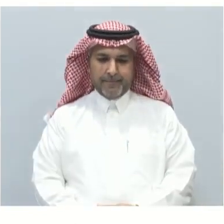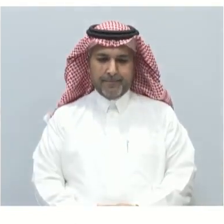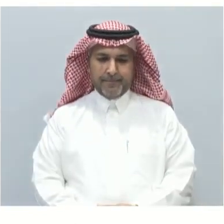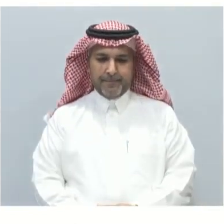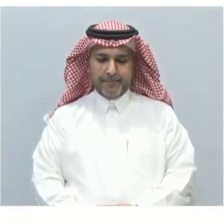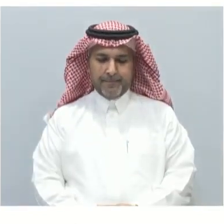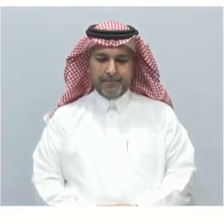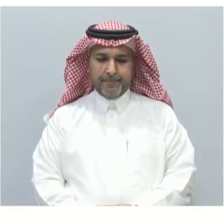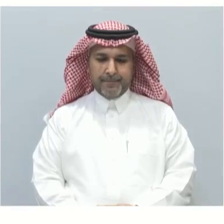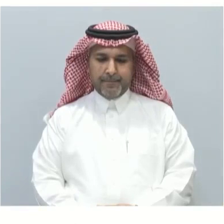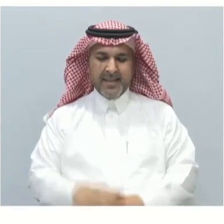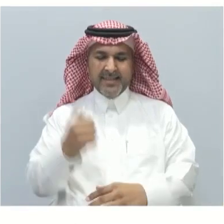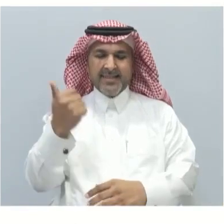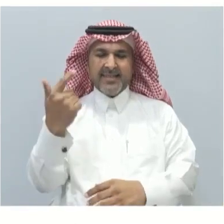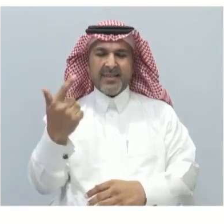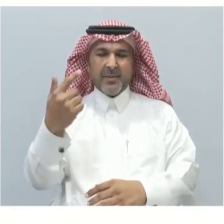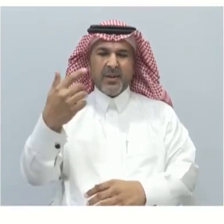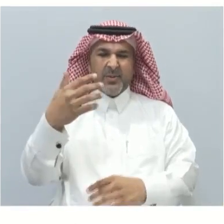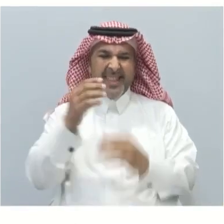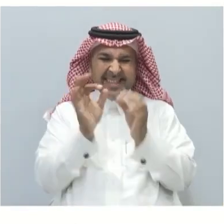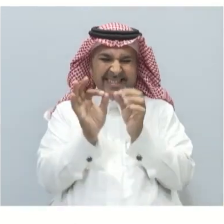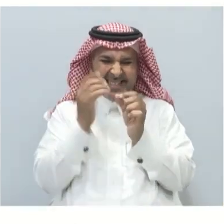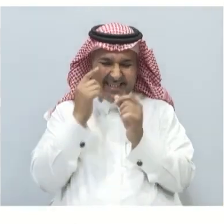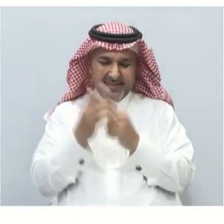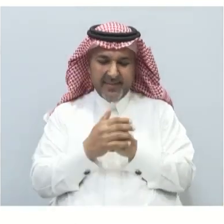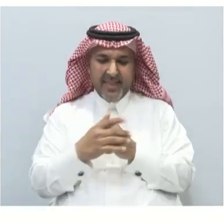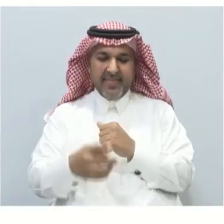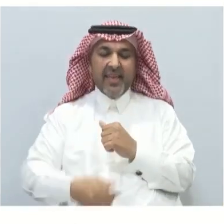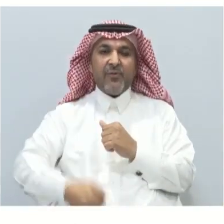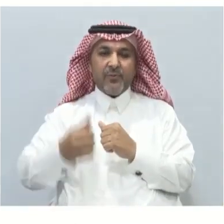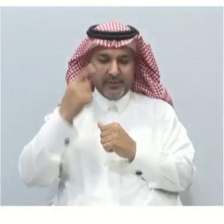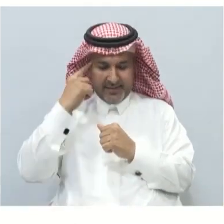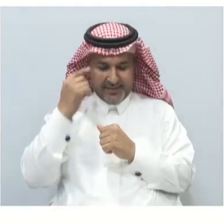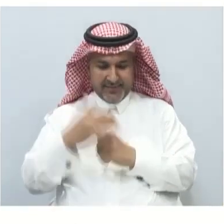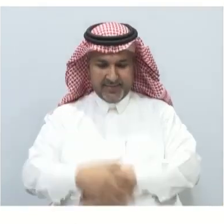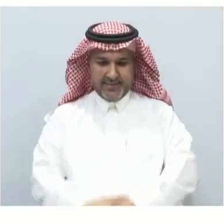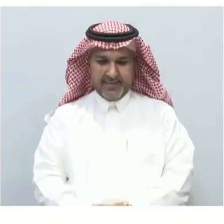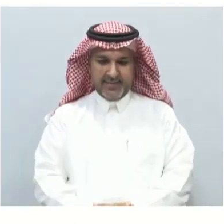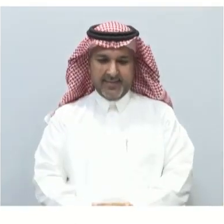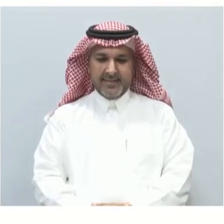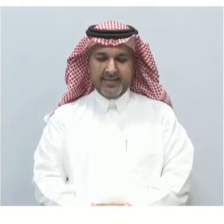67 هلله يعني تقريبا بهذا المبلغ